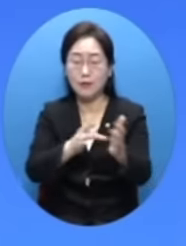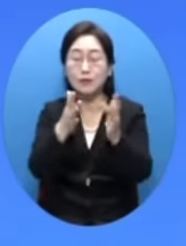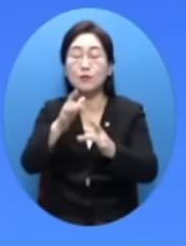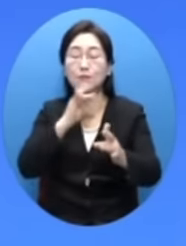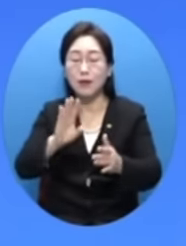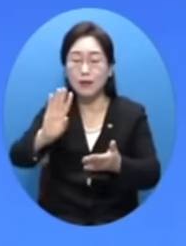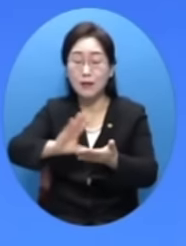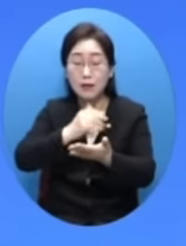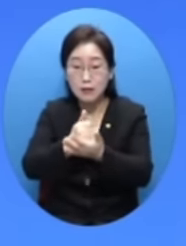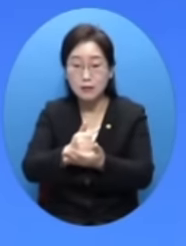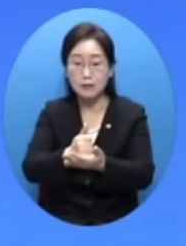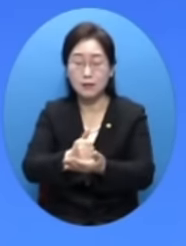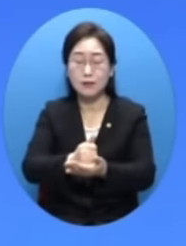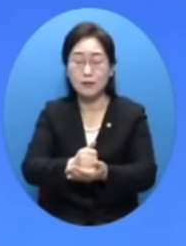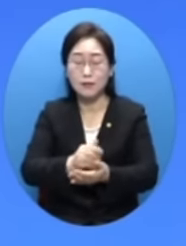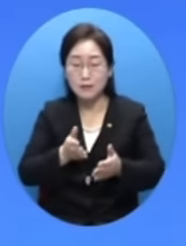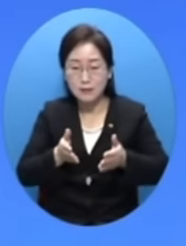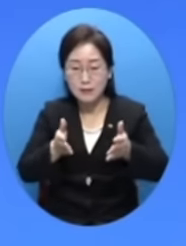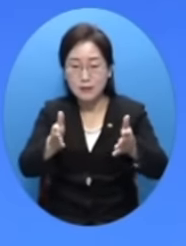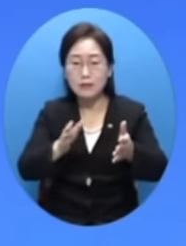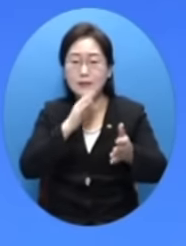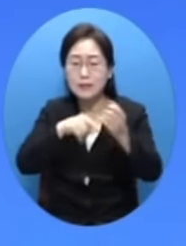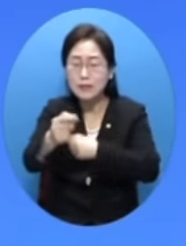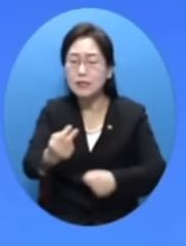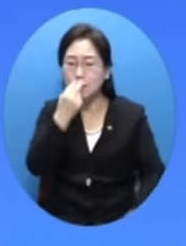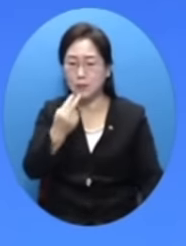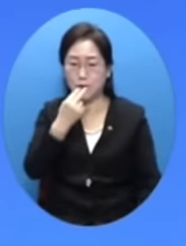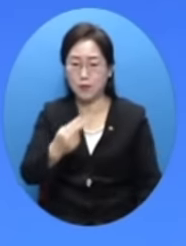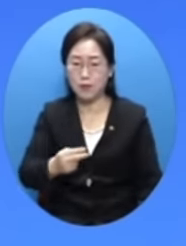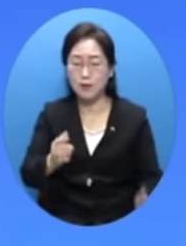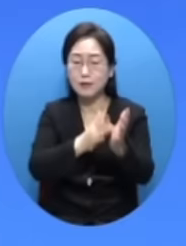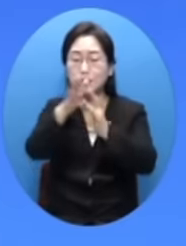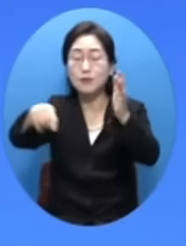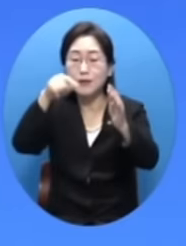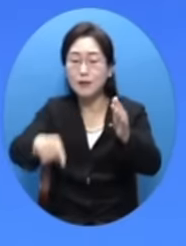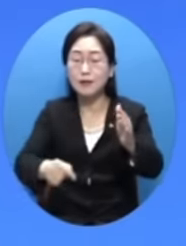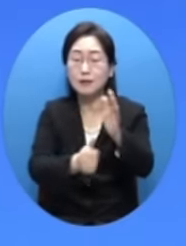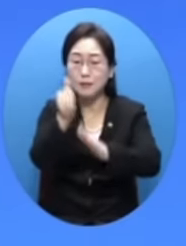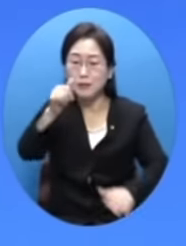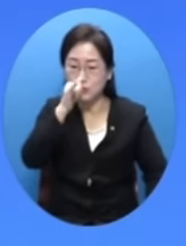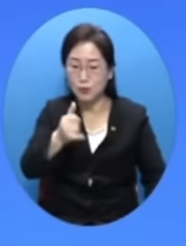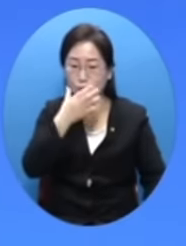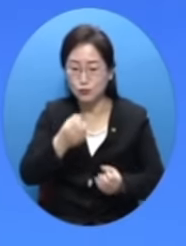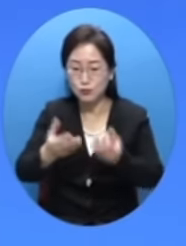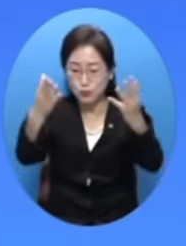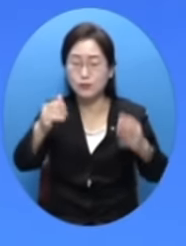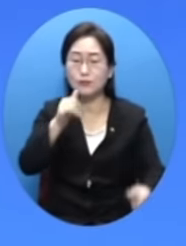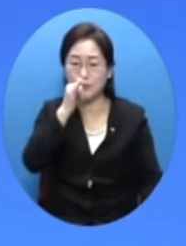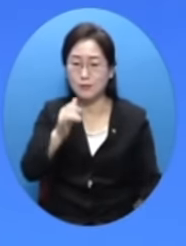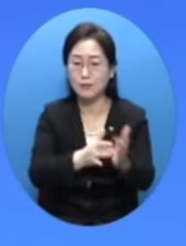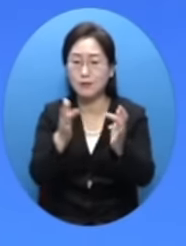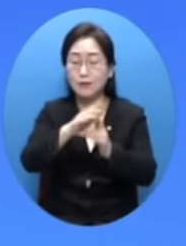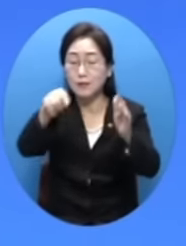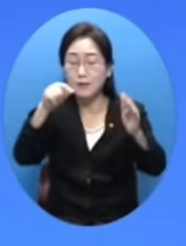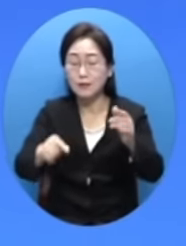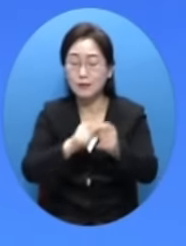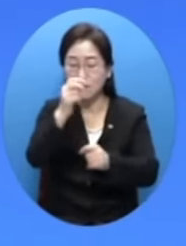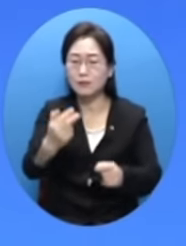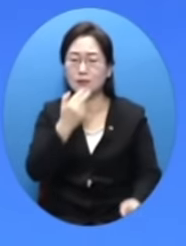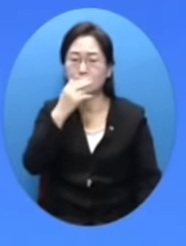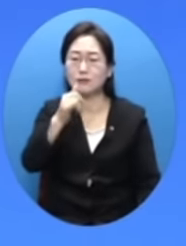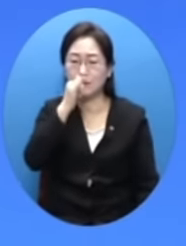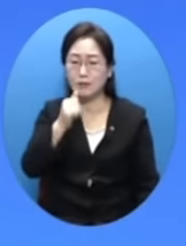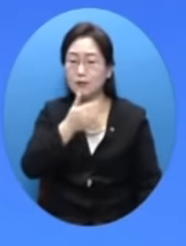길이요 진리요 생명입니다. 예수님만의 희망이 있습니다. 예수님만의 축복이 있습니다. 예수님만의 영생이 있습니다.